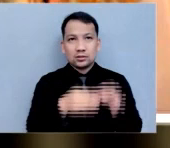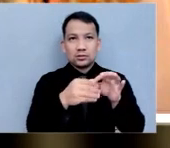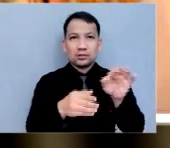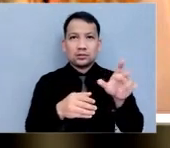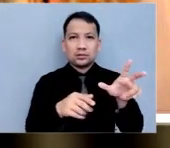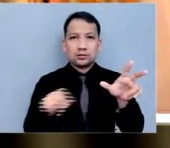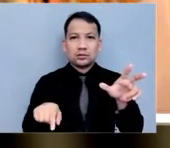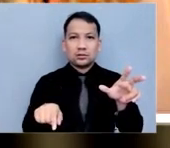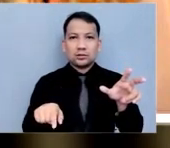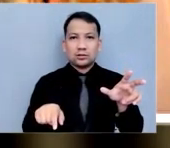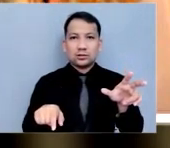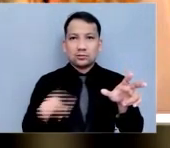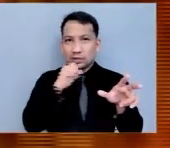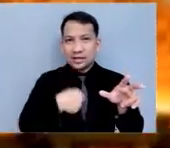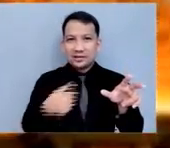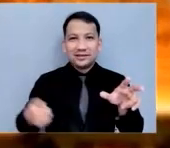si Juan Ponce Enrile.